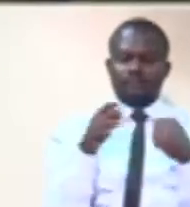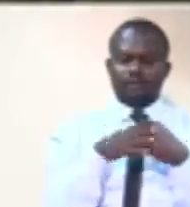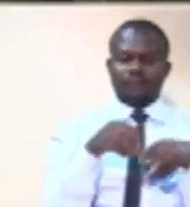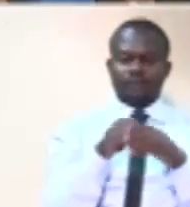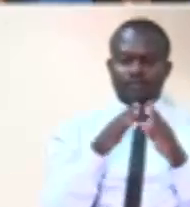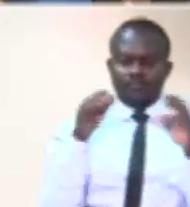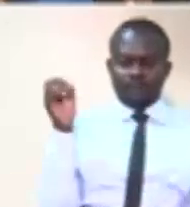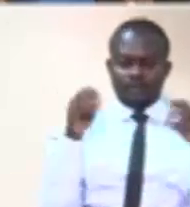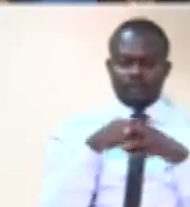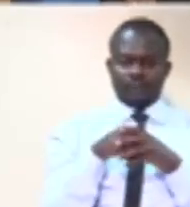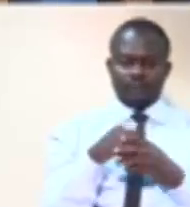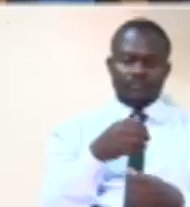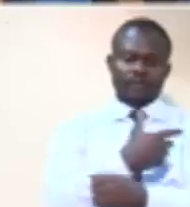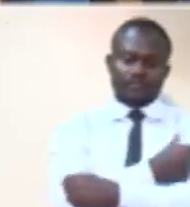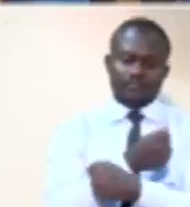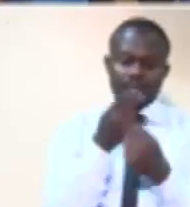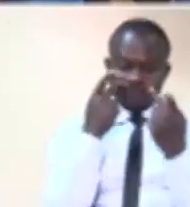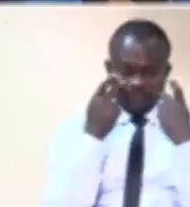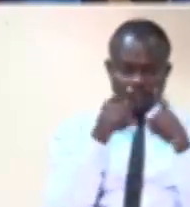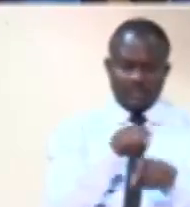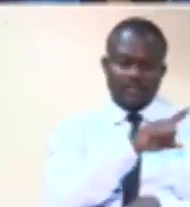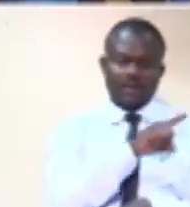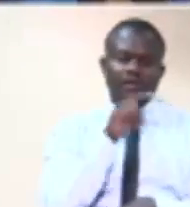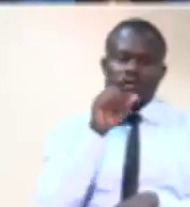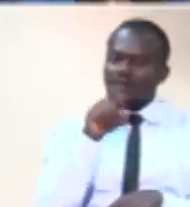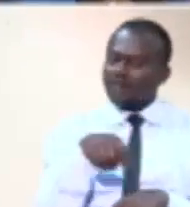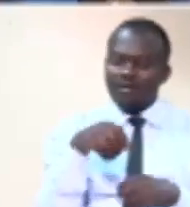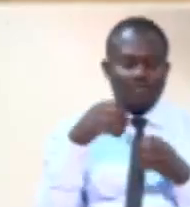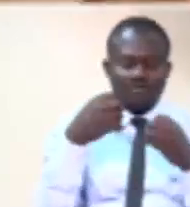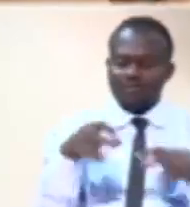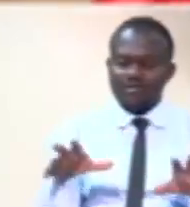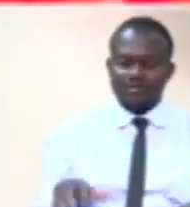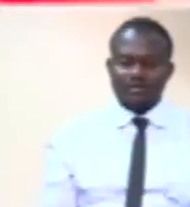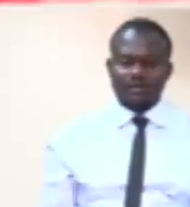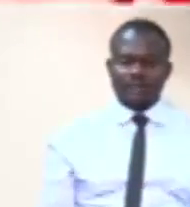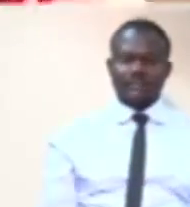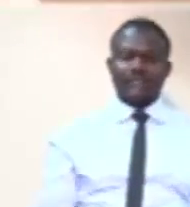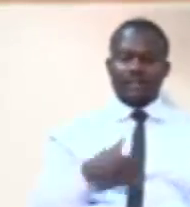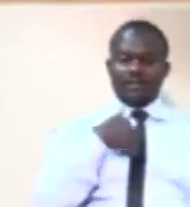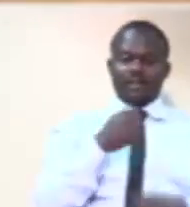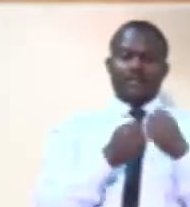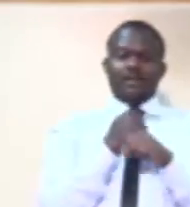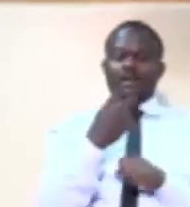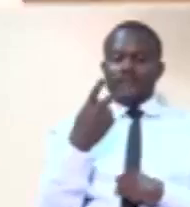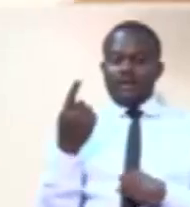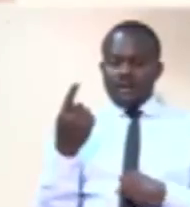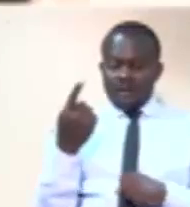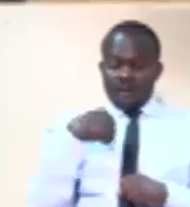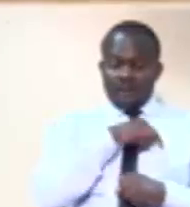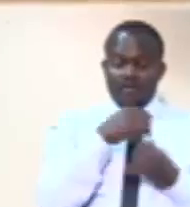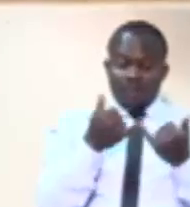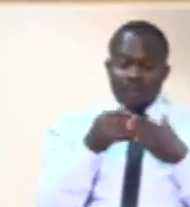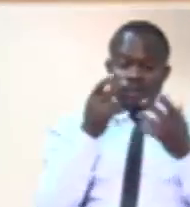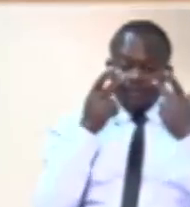mujyi wa Kigali. Gukingirwa babifashe nk'amahirwe batagomba gupfusha ubusa. Bafite imyaka 20. Uko tubibona